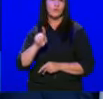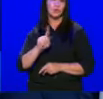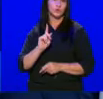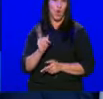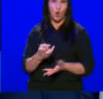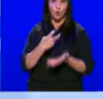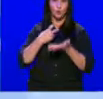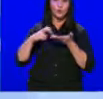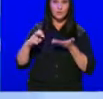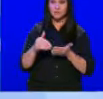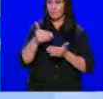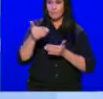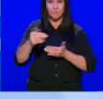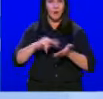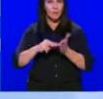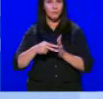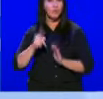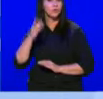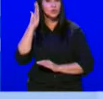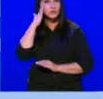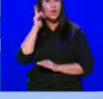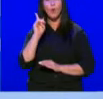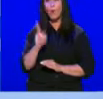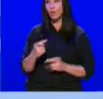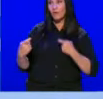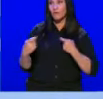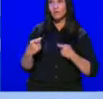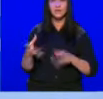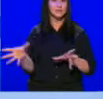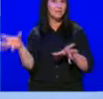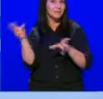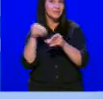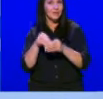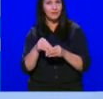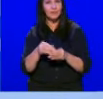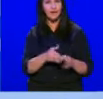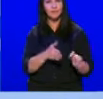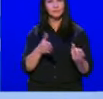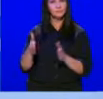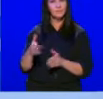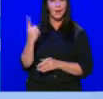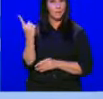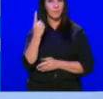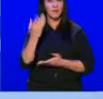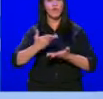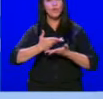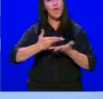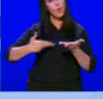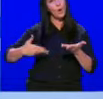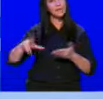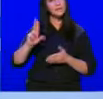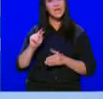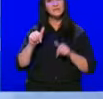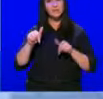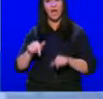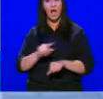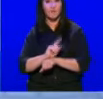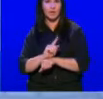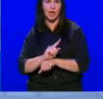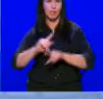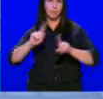който излиза на преден план. Може ли страна, която е във война, да бъде присъединявана? Първо, декларацията ни казва сега веднага